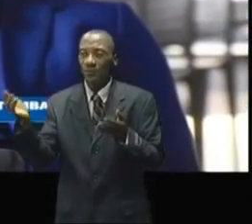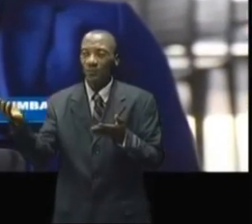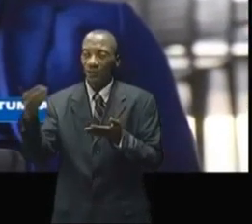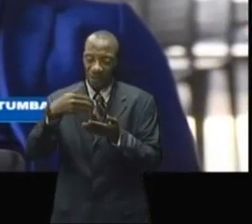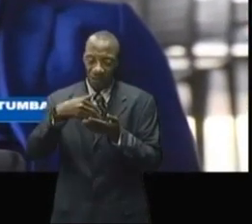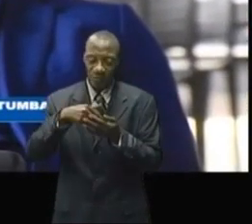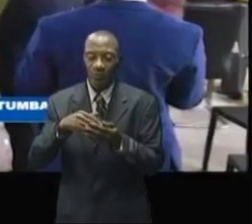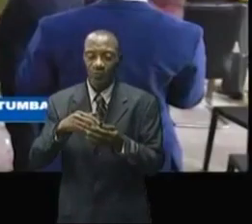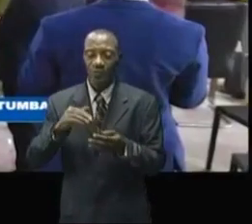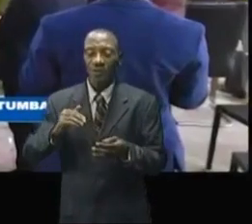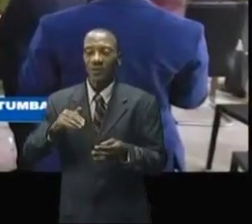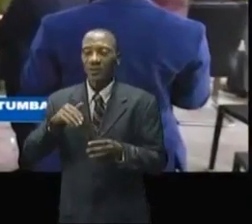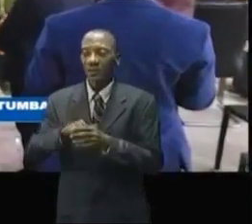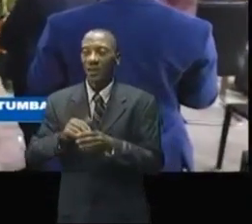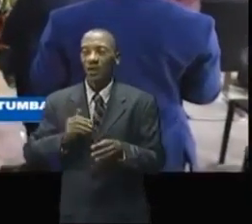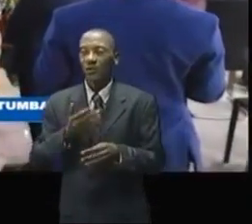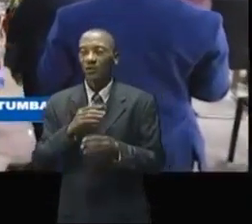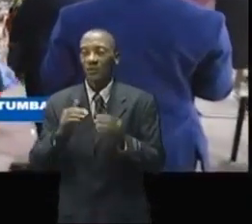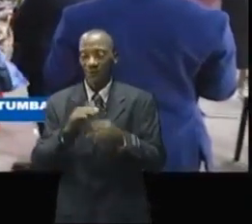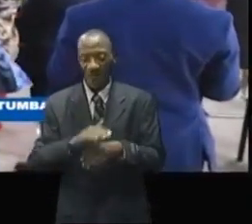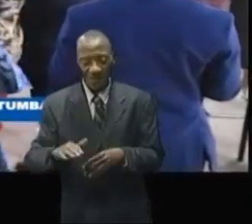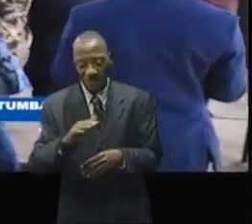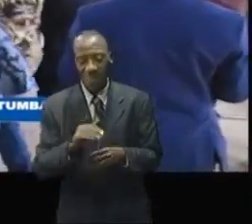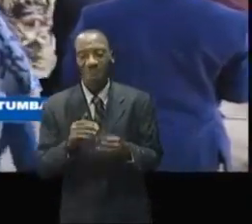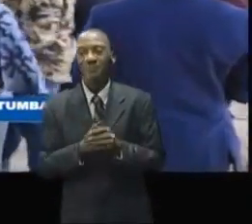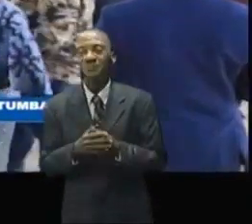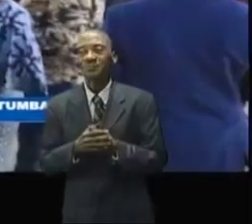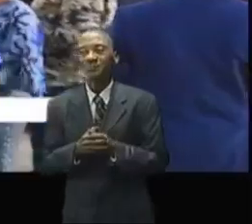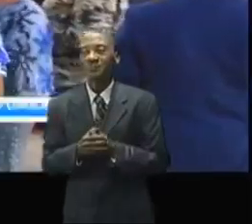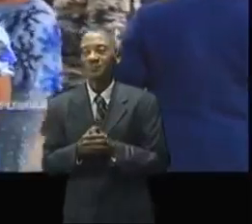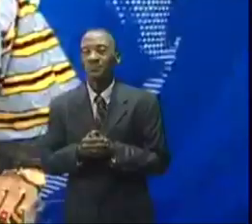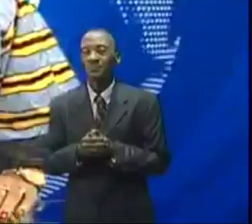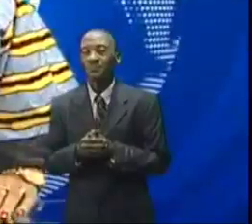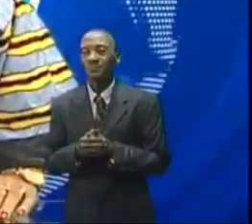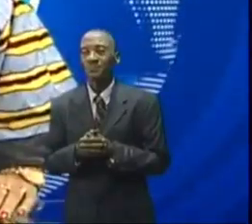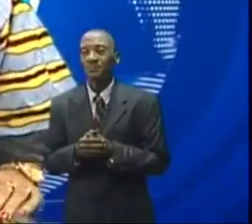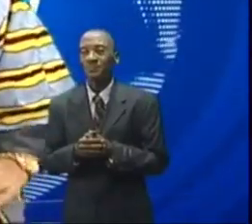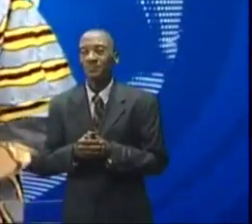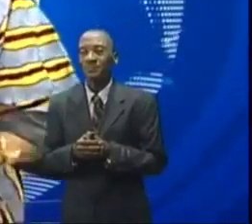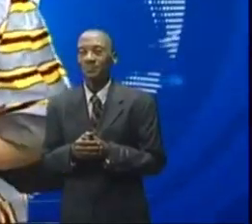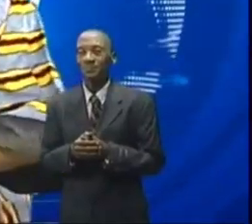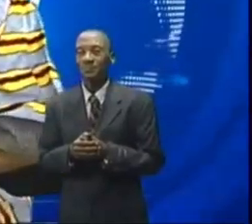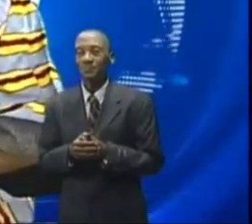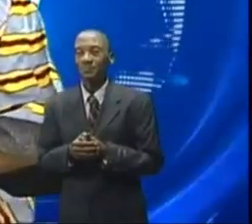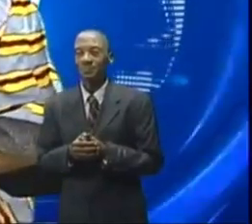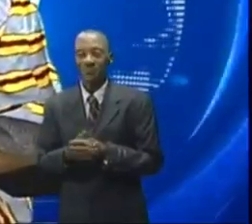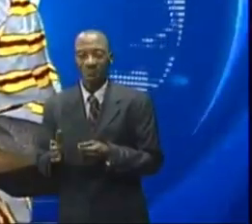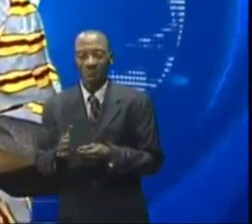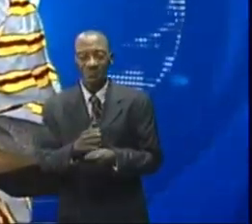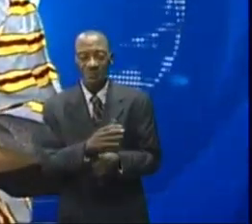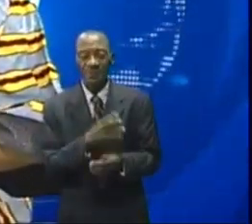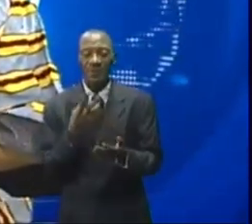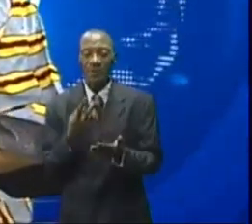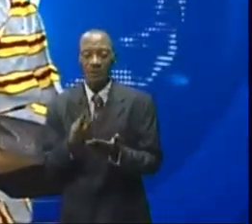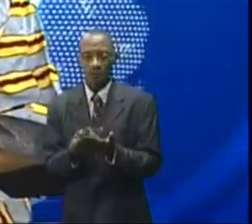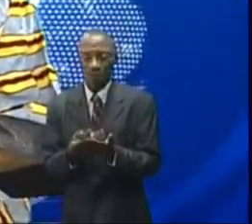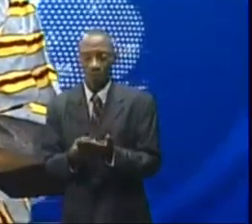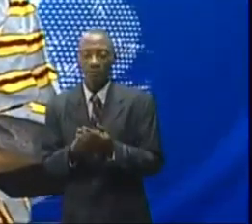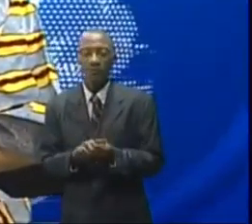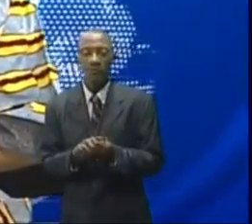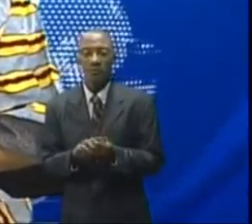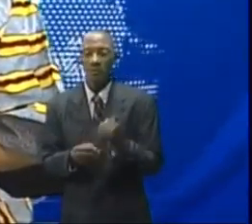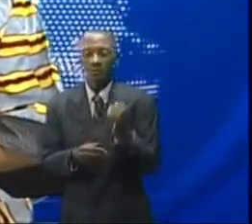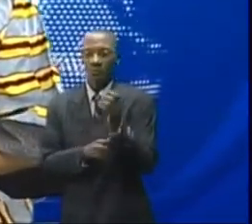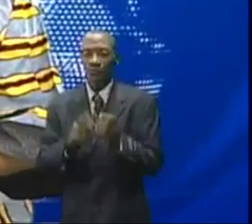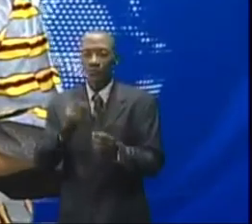l'étendue du territoire national. En sport, après une saison réussie avec